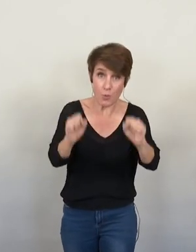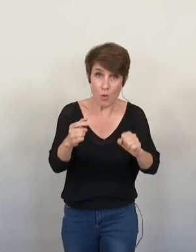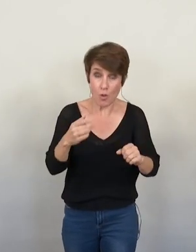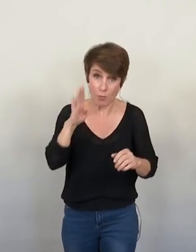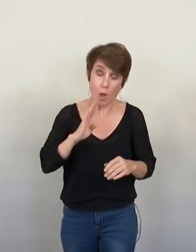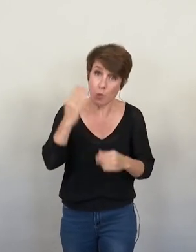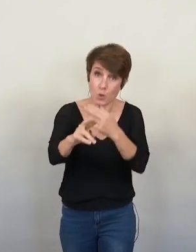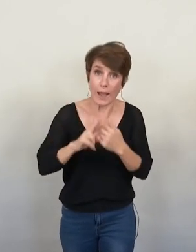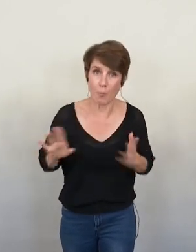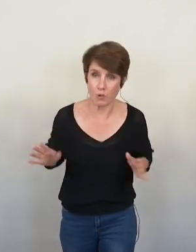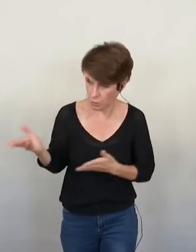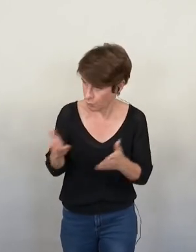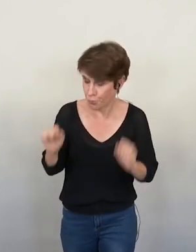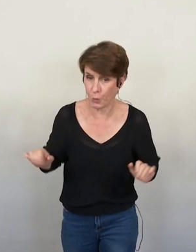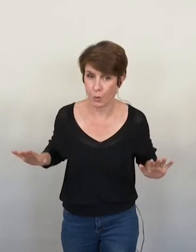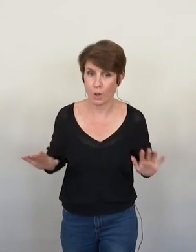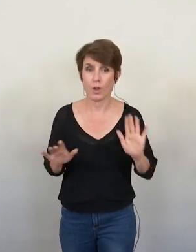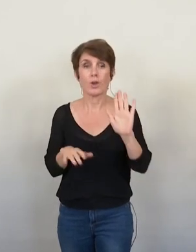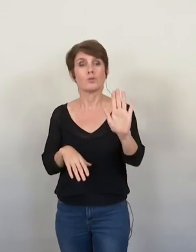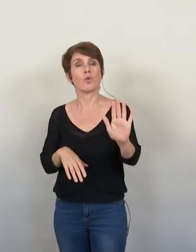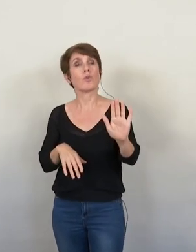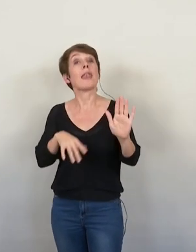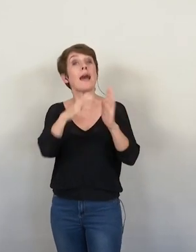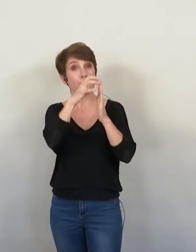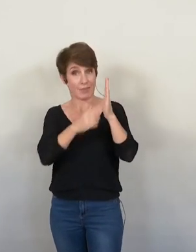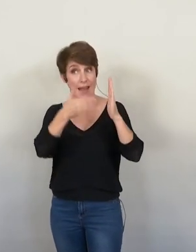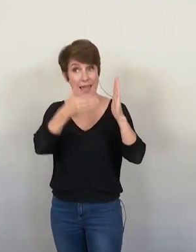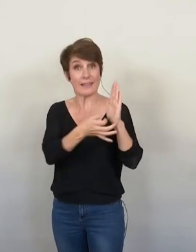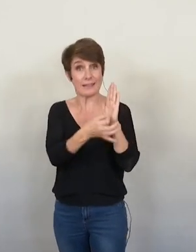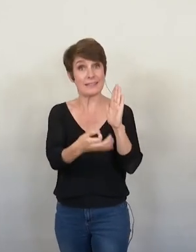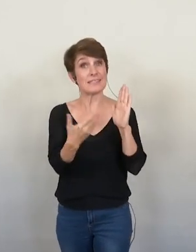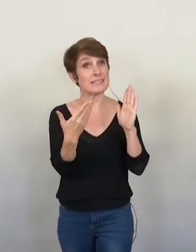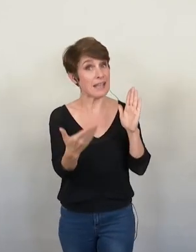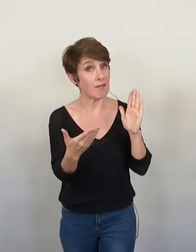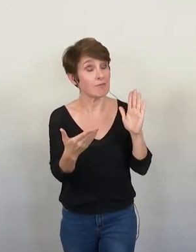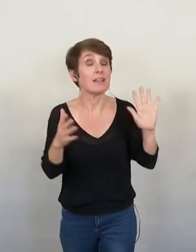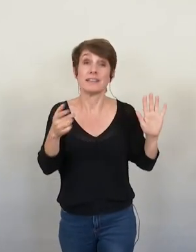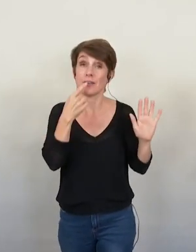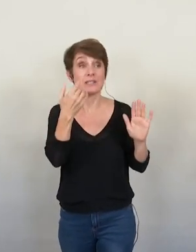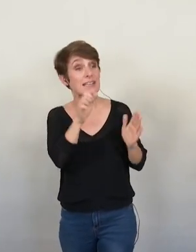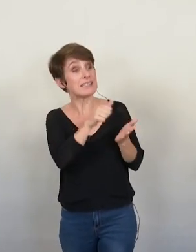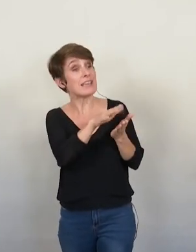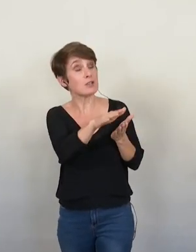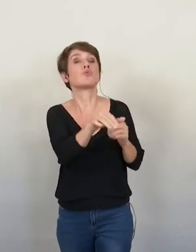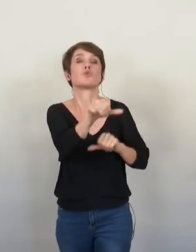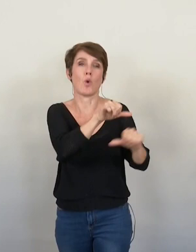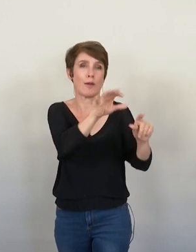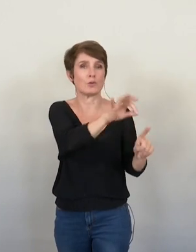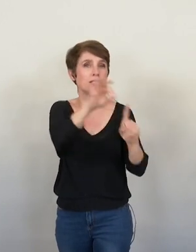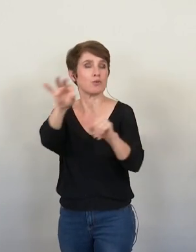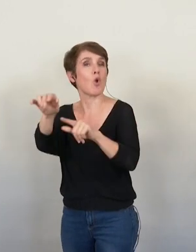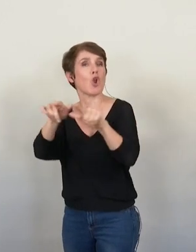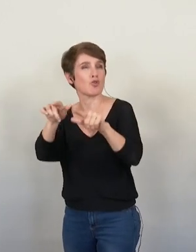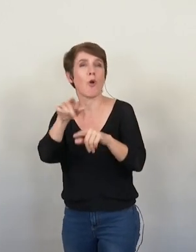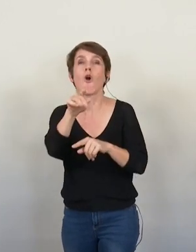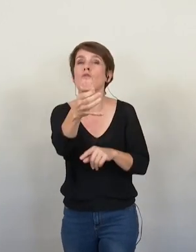en l'occurrence donc ce cette arrêtée précise euh cela donc s'il y a des expulsions il faut une garantie de relogement selon vous c'est la loi